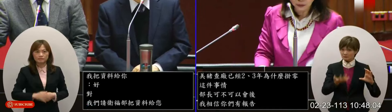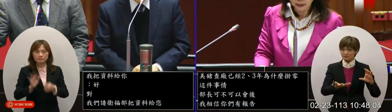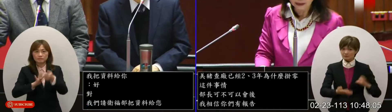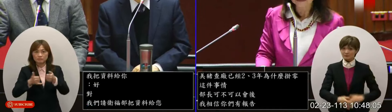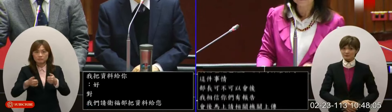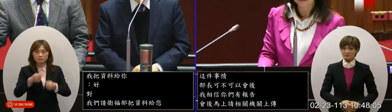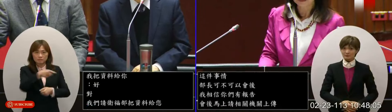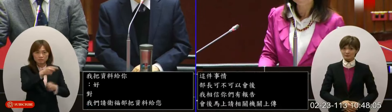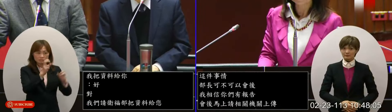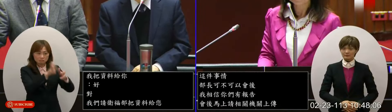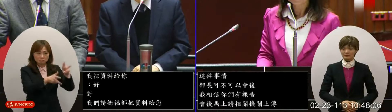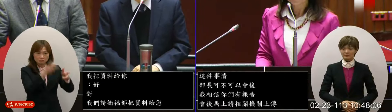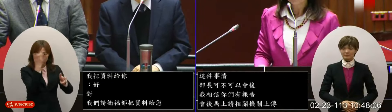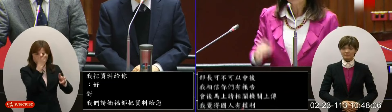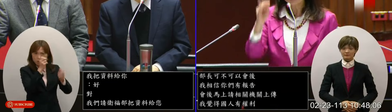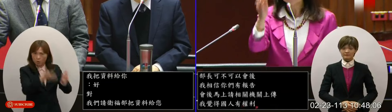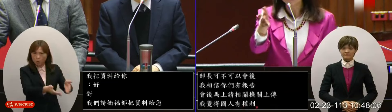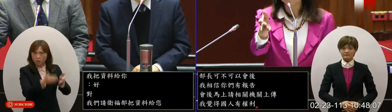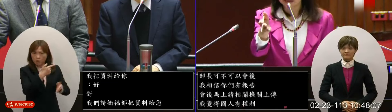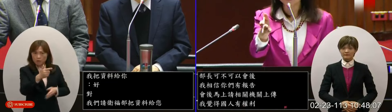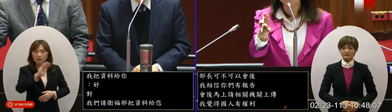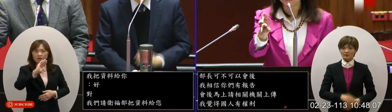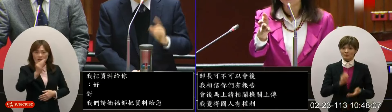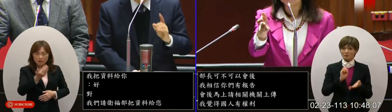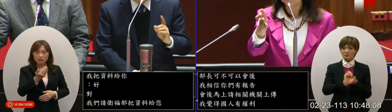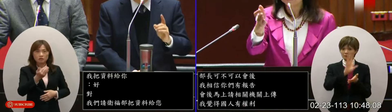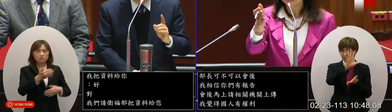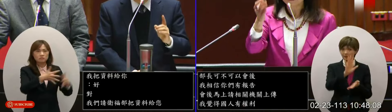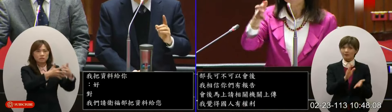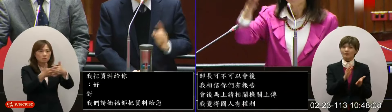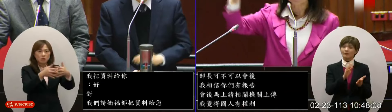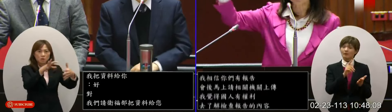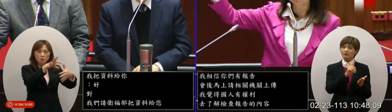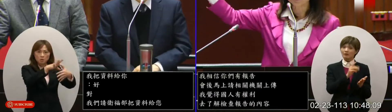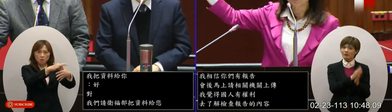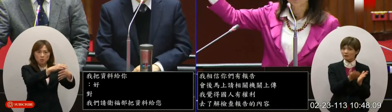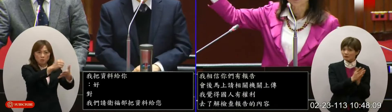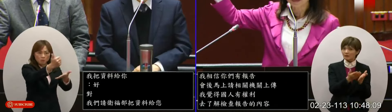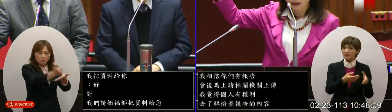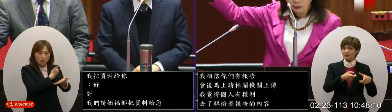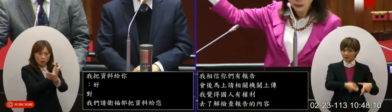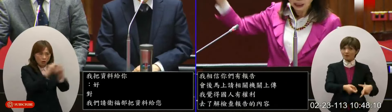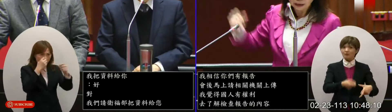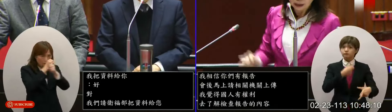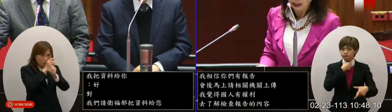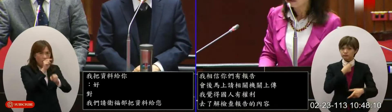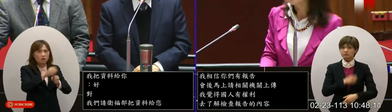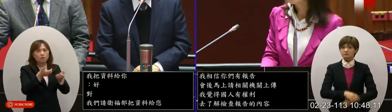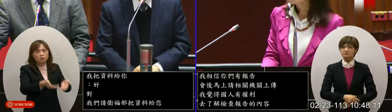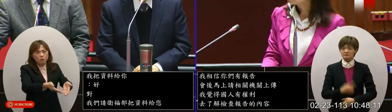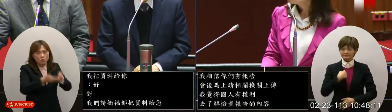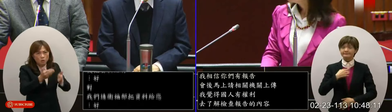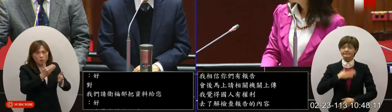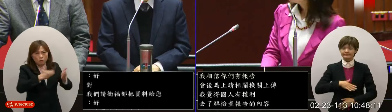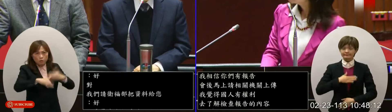茶厂很重要了，但是进口的每批猪肉都要检查，更重要。 报告是公定文书啊，我们了解。